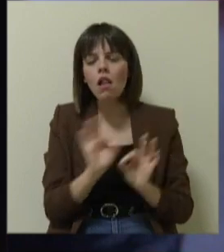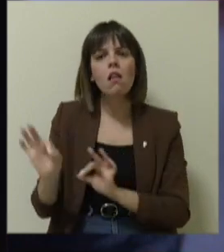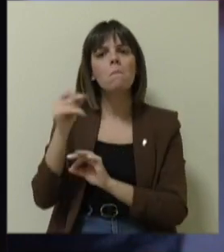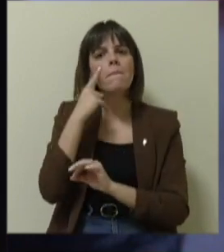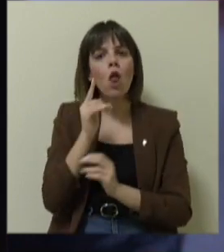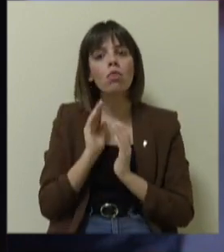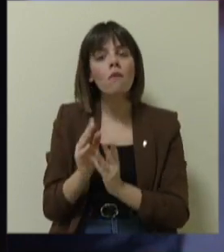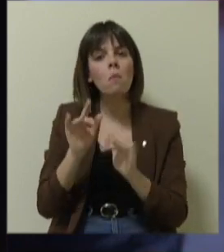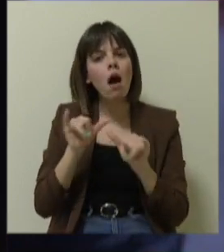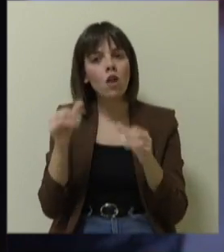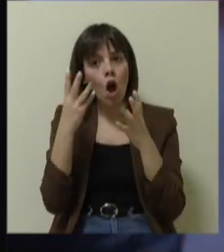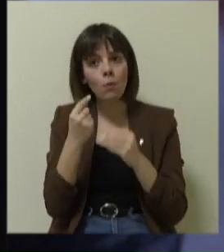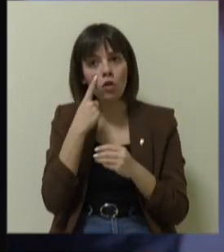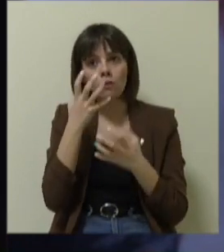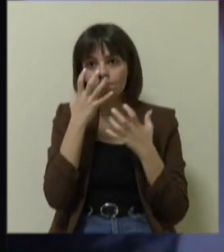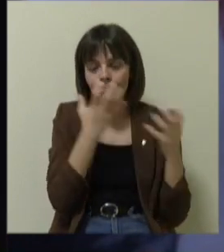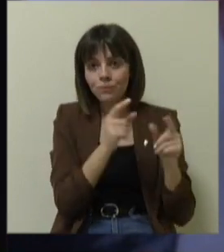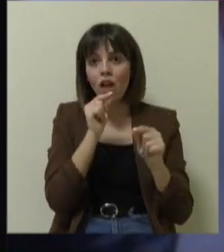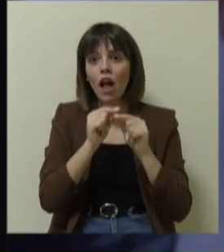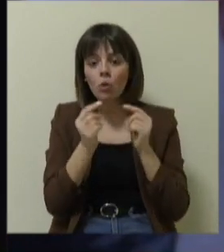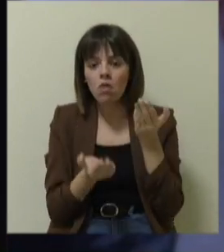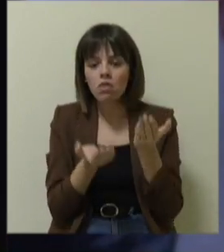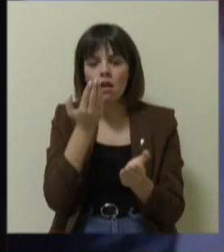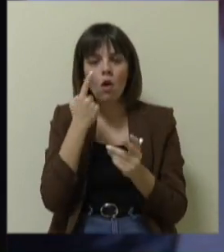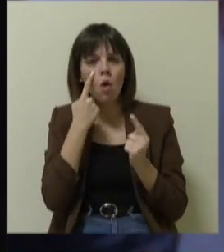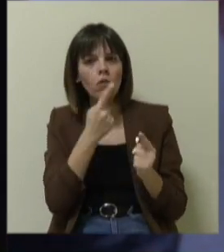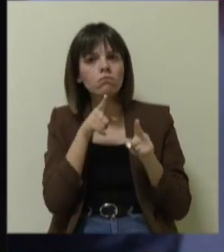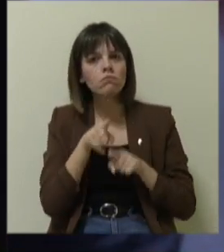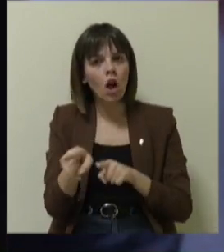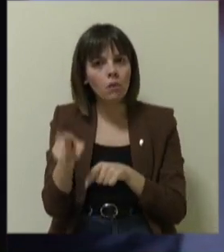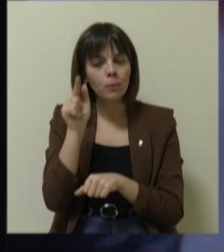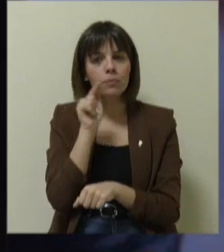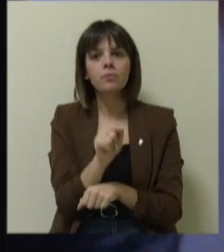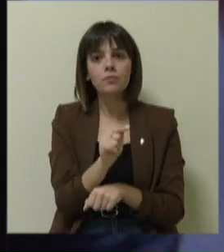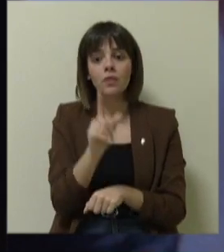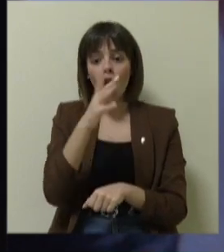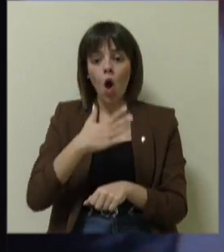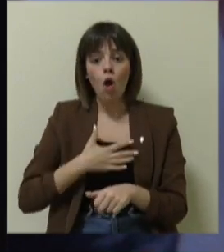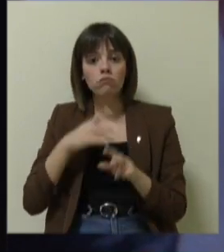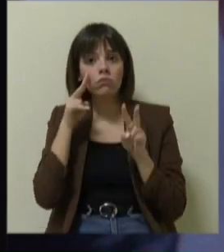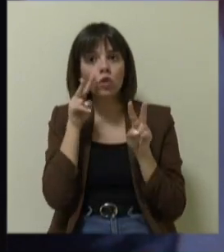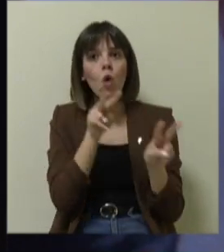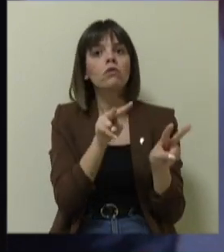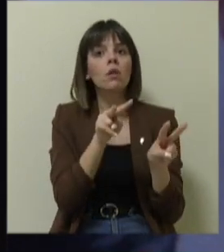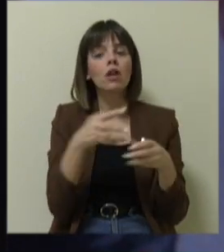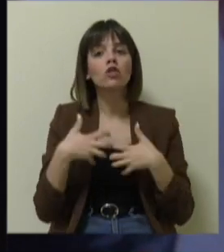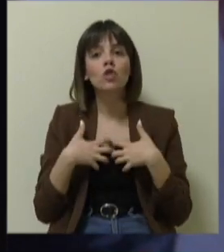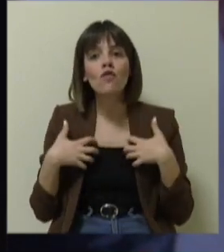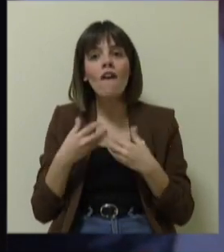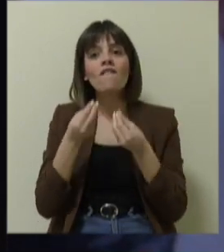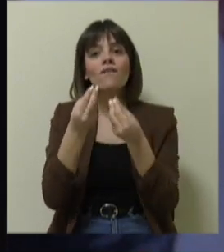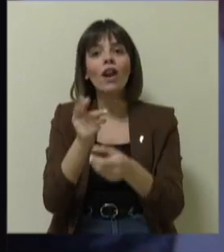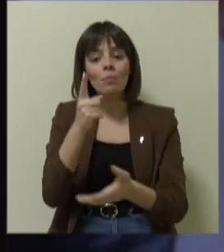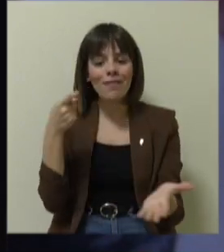sağlamak, ekonomik dengeleri tahkim etmek ve öngörülebilir, güven veren